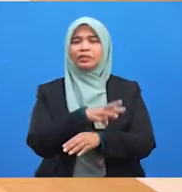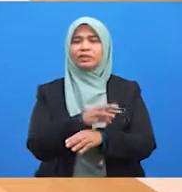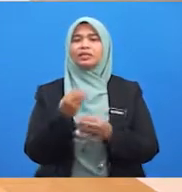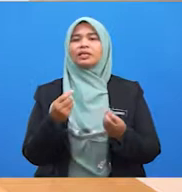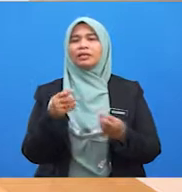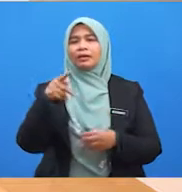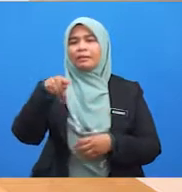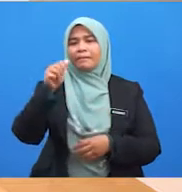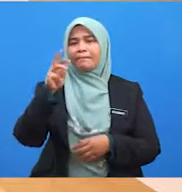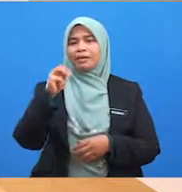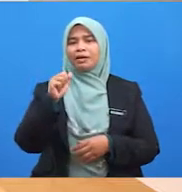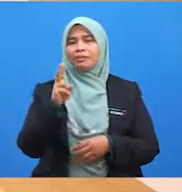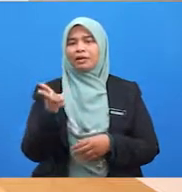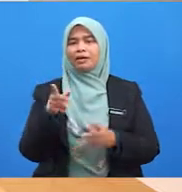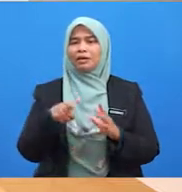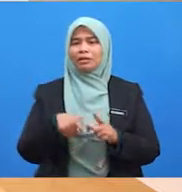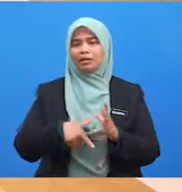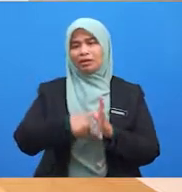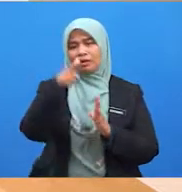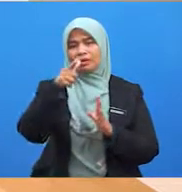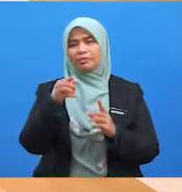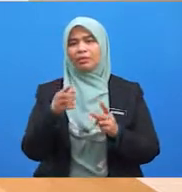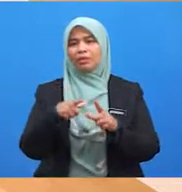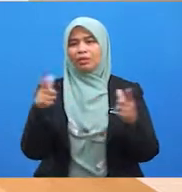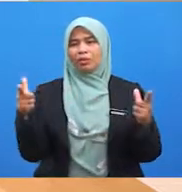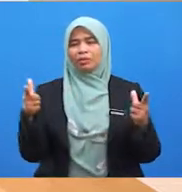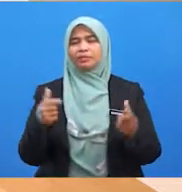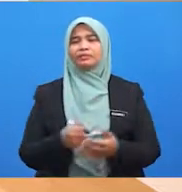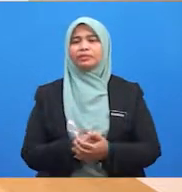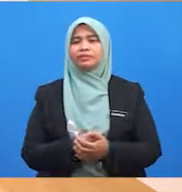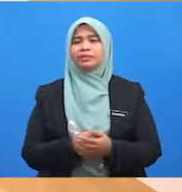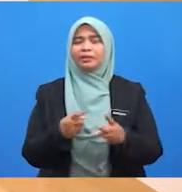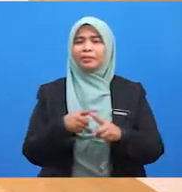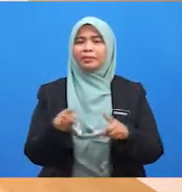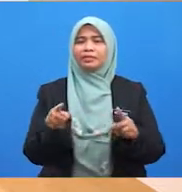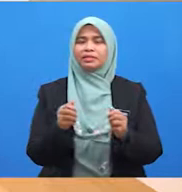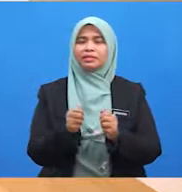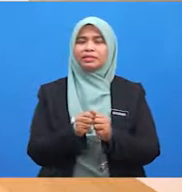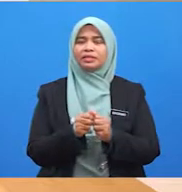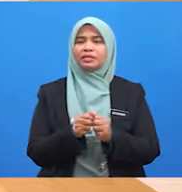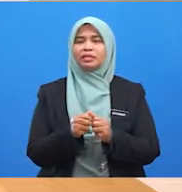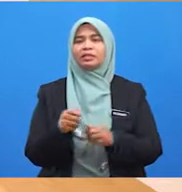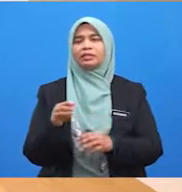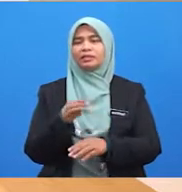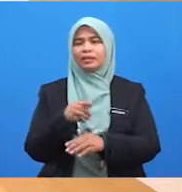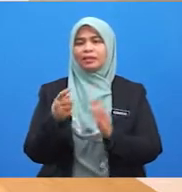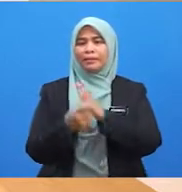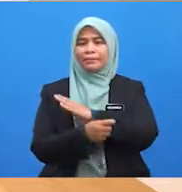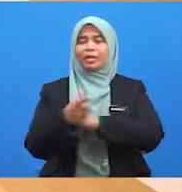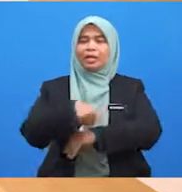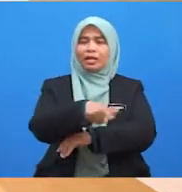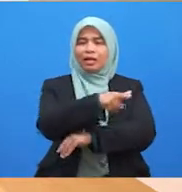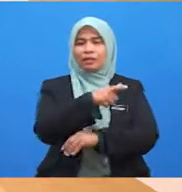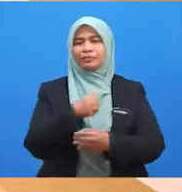teguh dan lebih luas berbanding kawasan pinggir laut yang berpasir dan berselut.